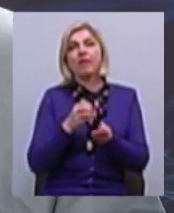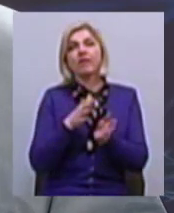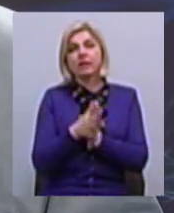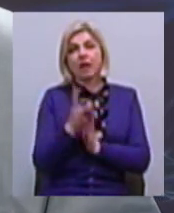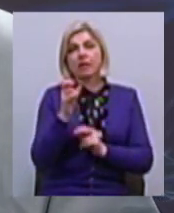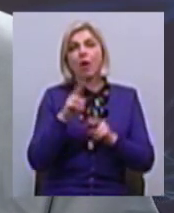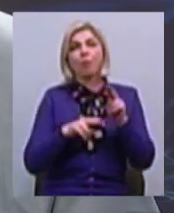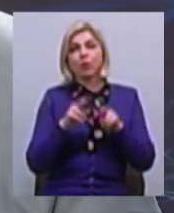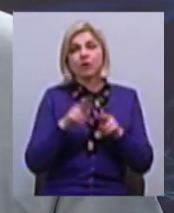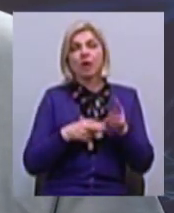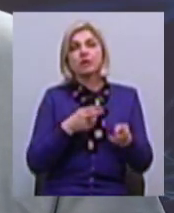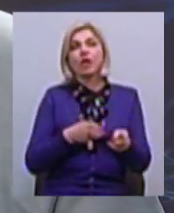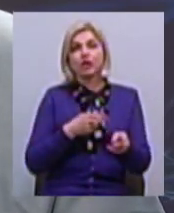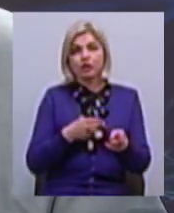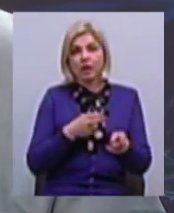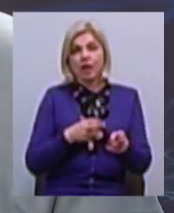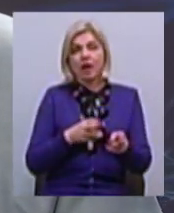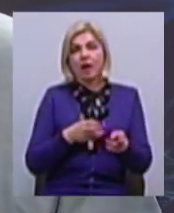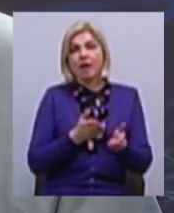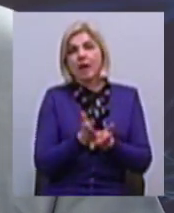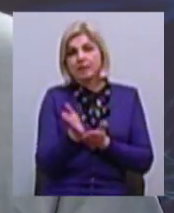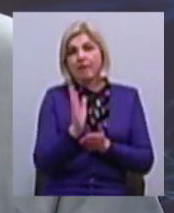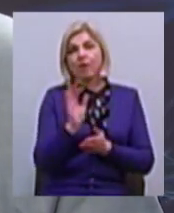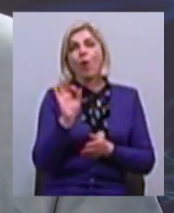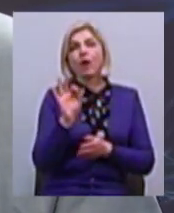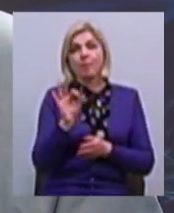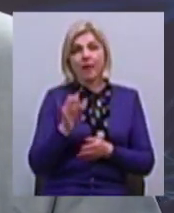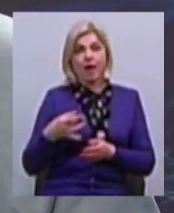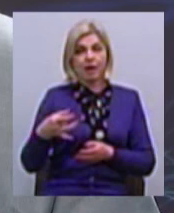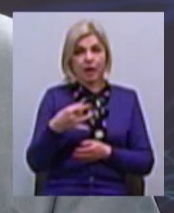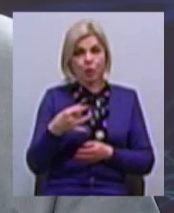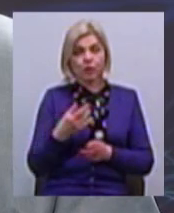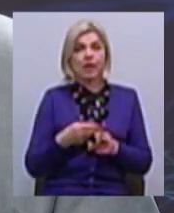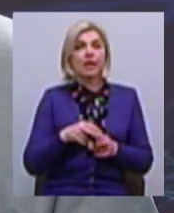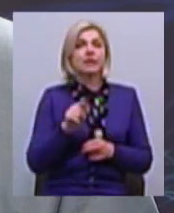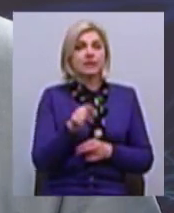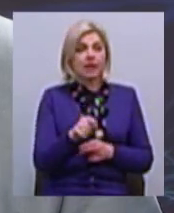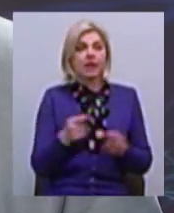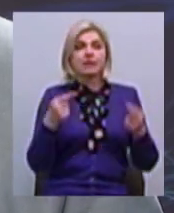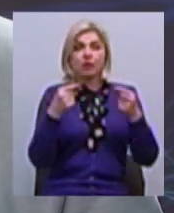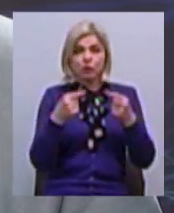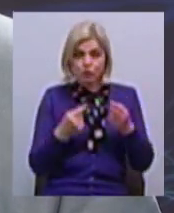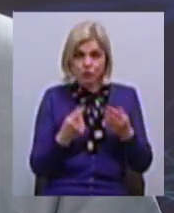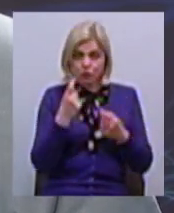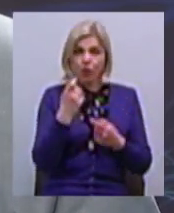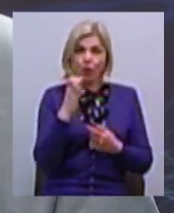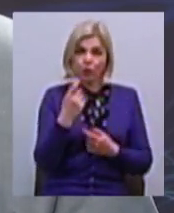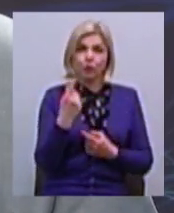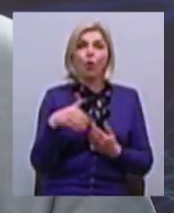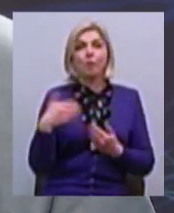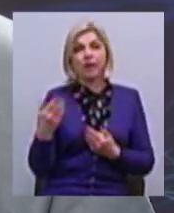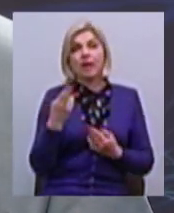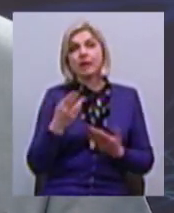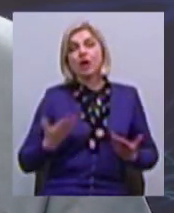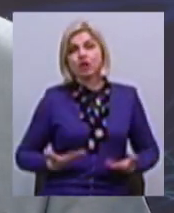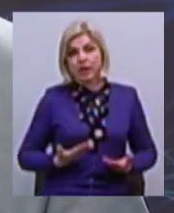будівництво залізничного роз'їзду в Корабельному районі. І це з одного боку дійсно для мешканців,